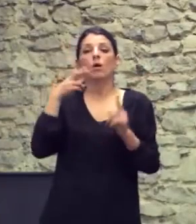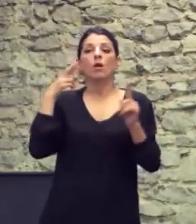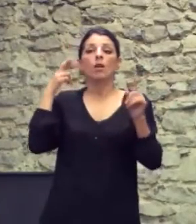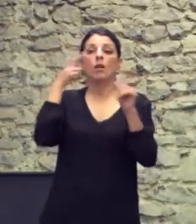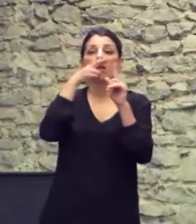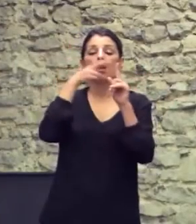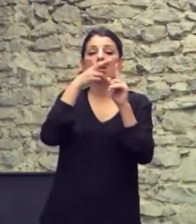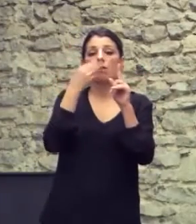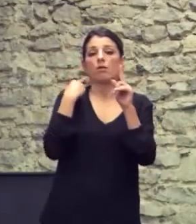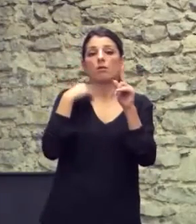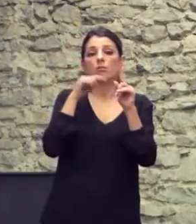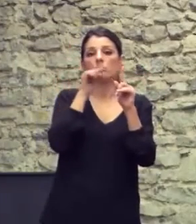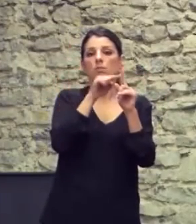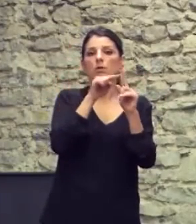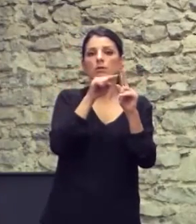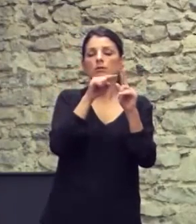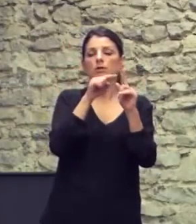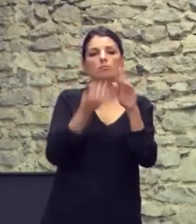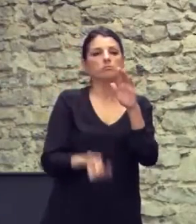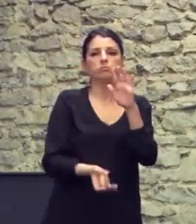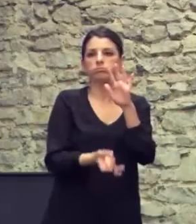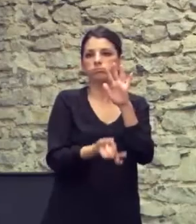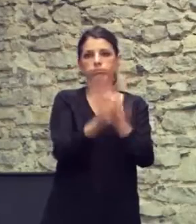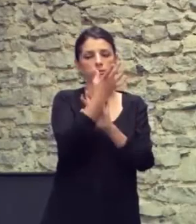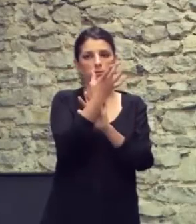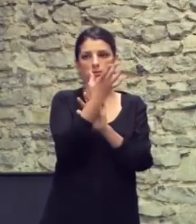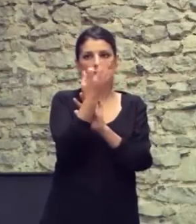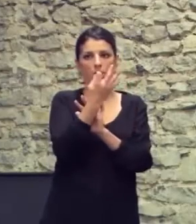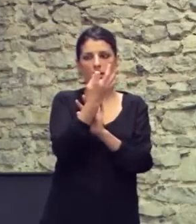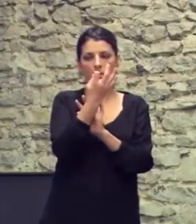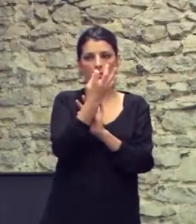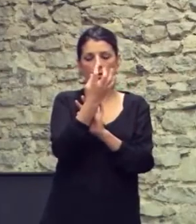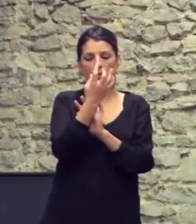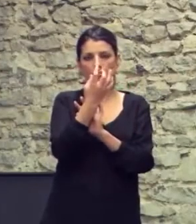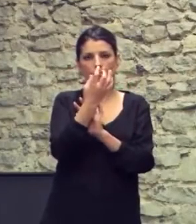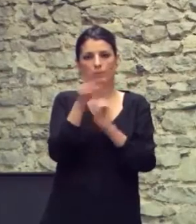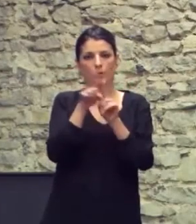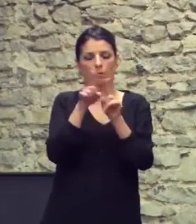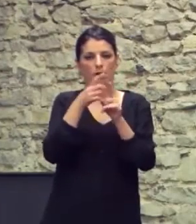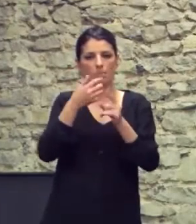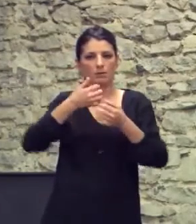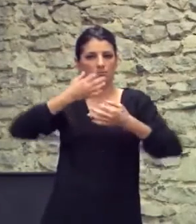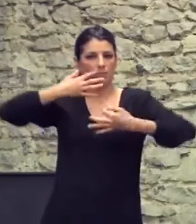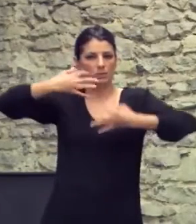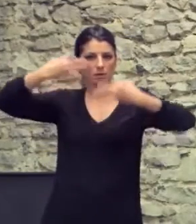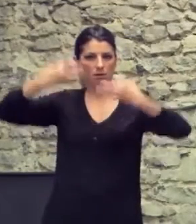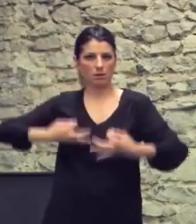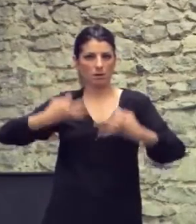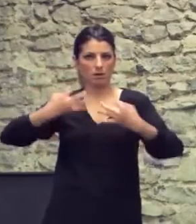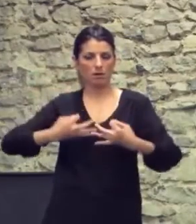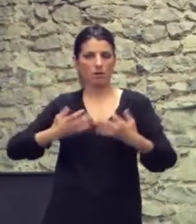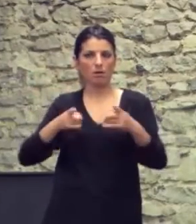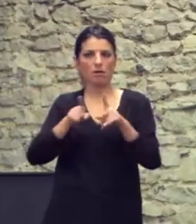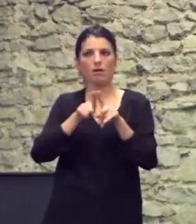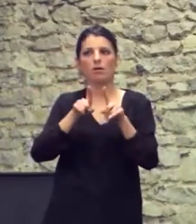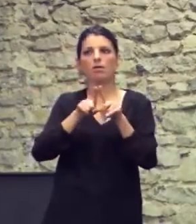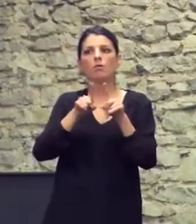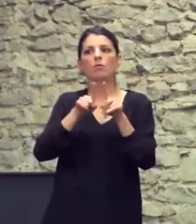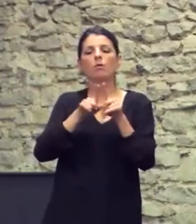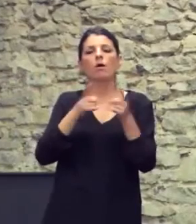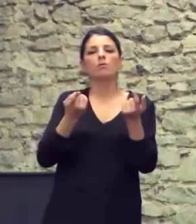sortzea, komunitate gertuagoko eta erreal batean, ez? Hor, pentsatu behar dugu ere bai, LGTB pertsona helduen eta gazteen